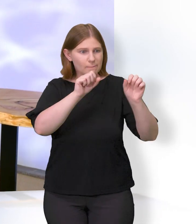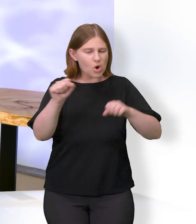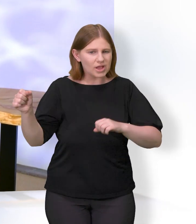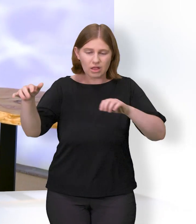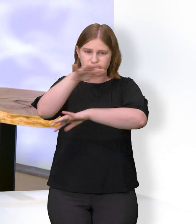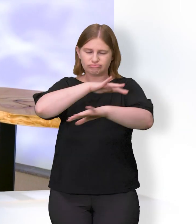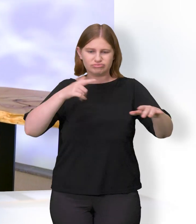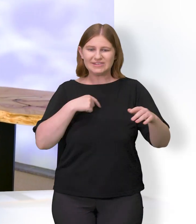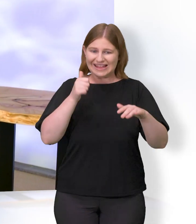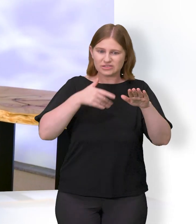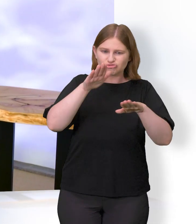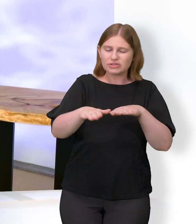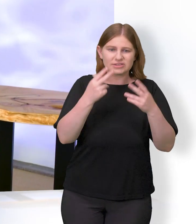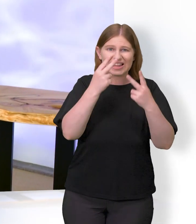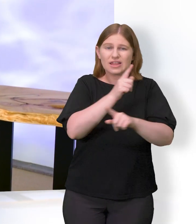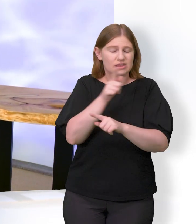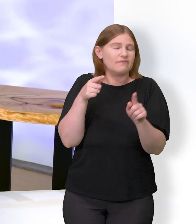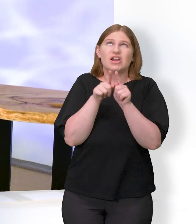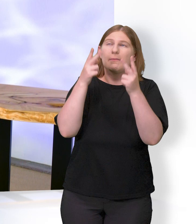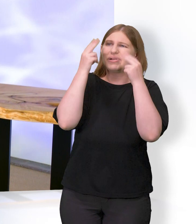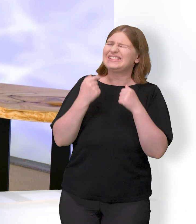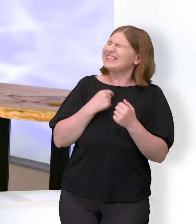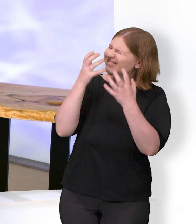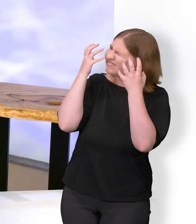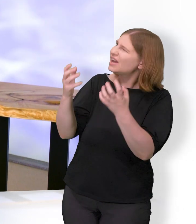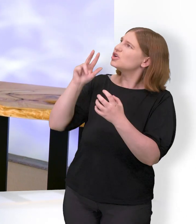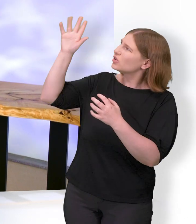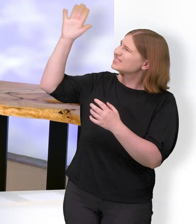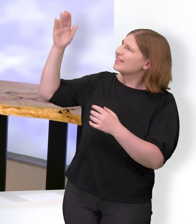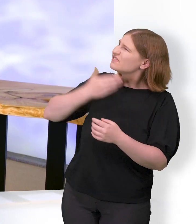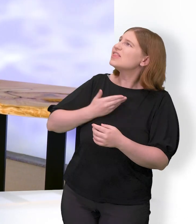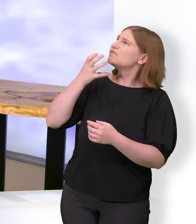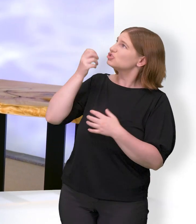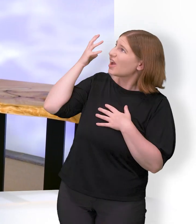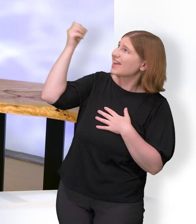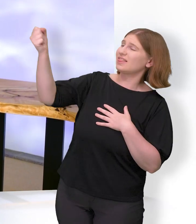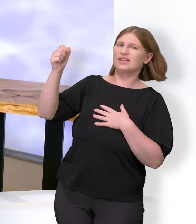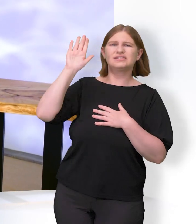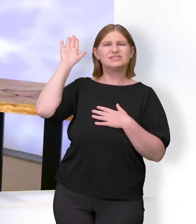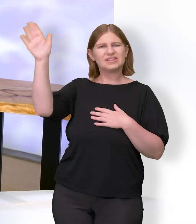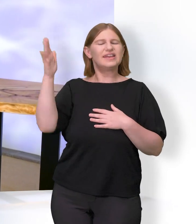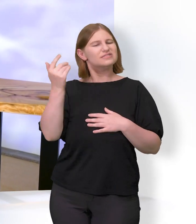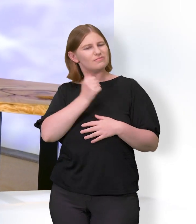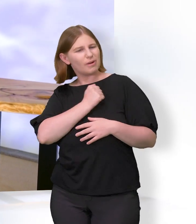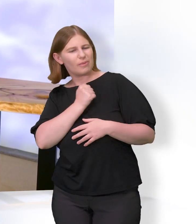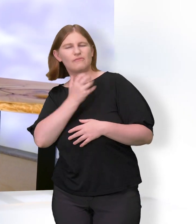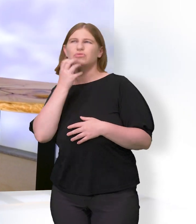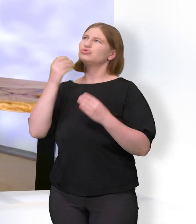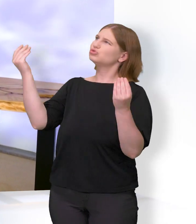nicht und sehne mich nur danach, Gottes Willen zu erkennen, seinen Herzschlag zu